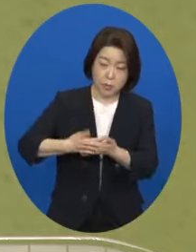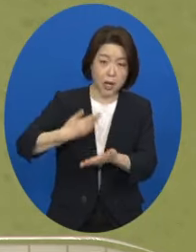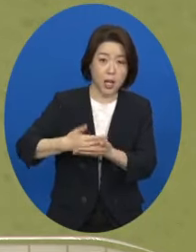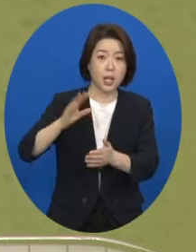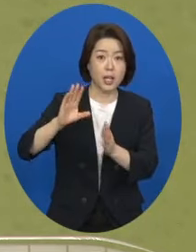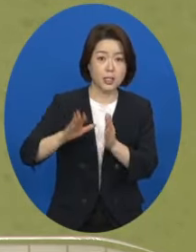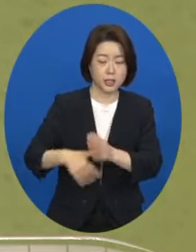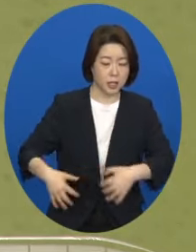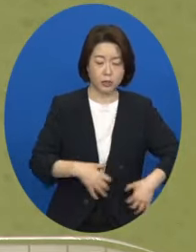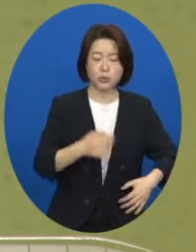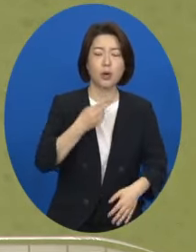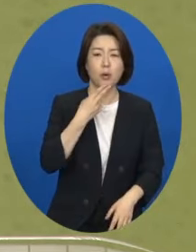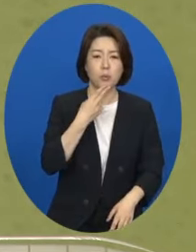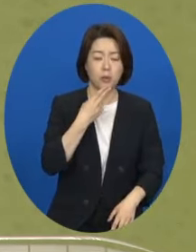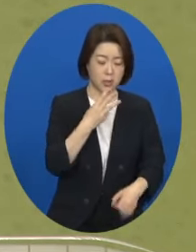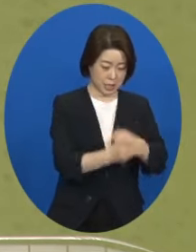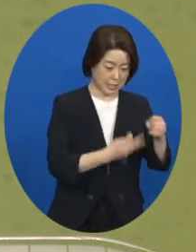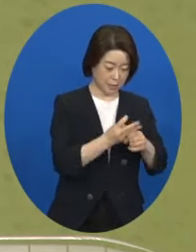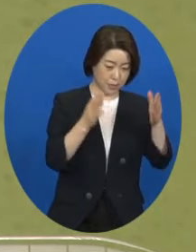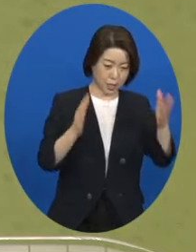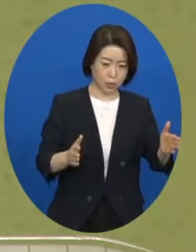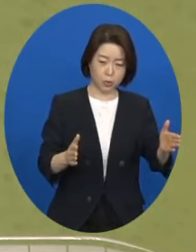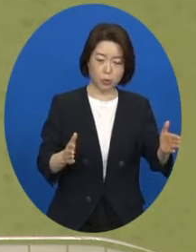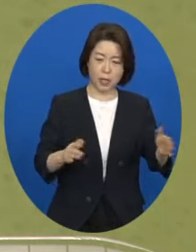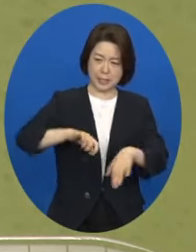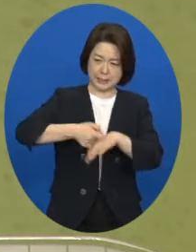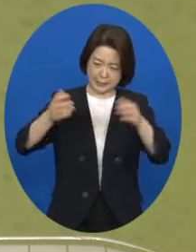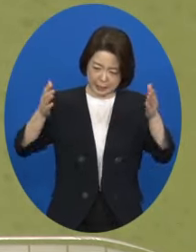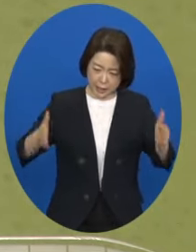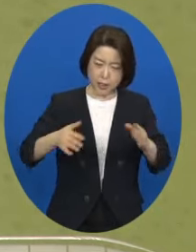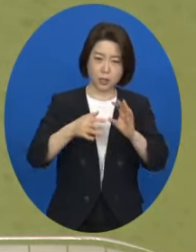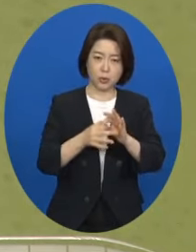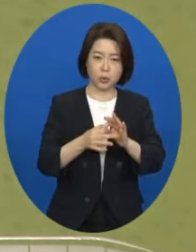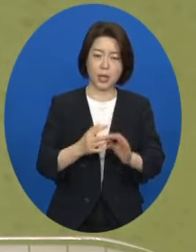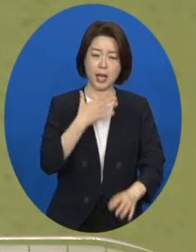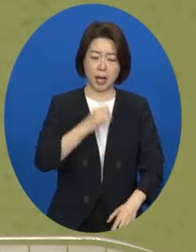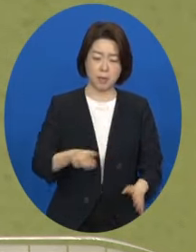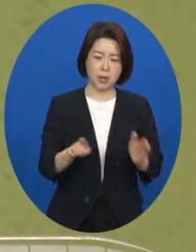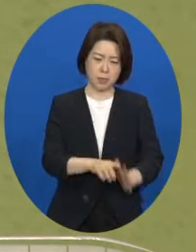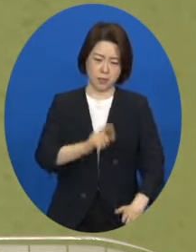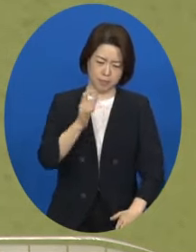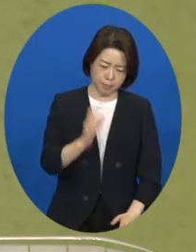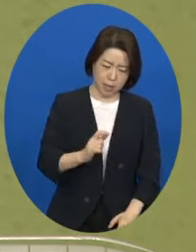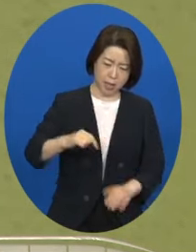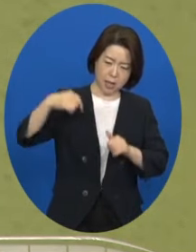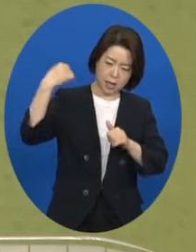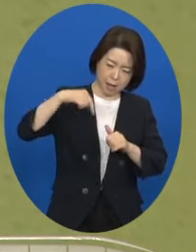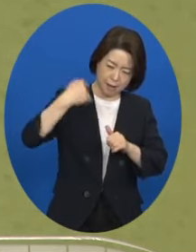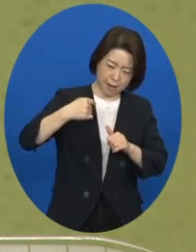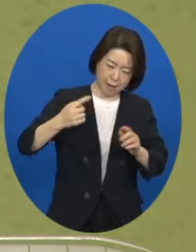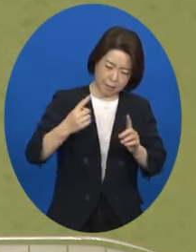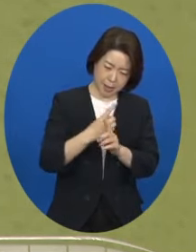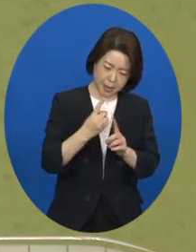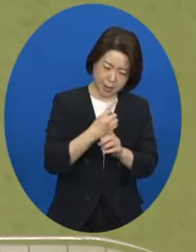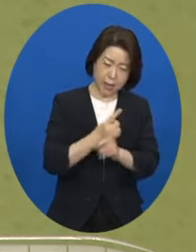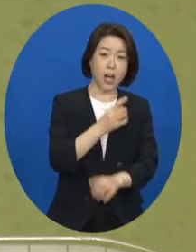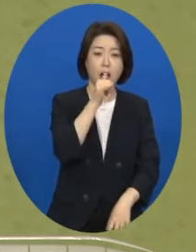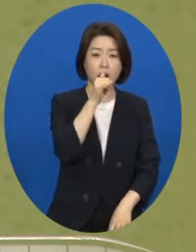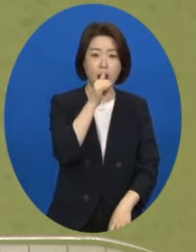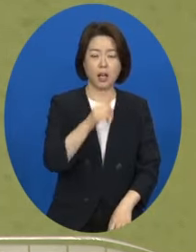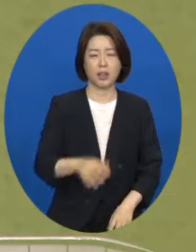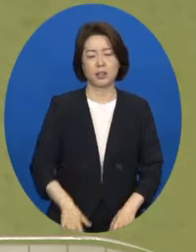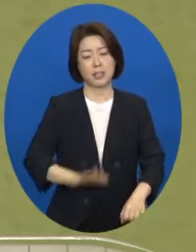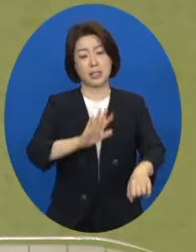23년의 단련 기간이 징계 기간을 통해서 하나님은 다루셨던 것이죠. 그러니까